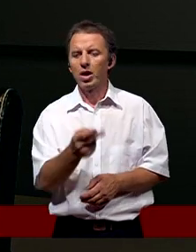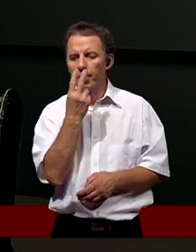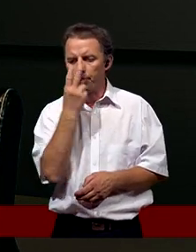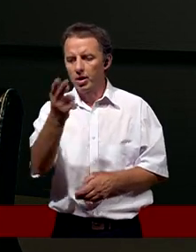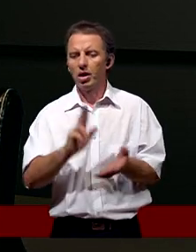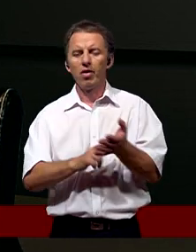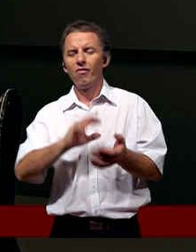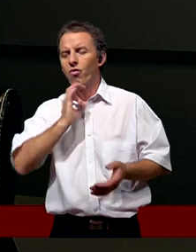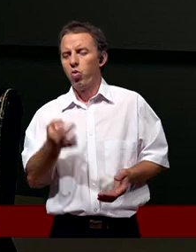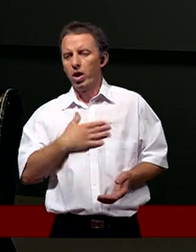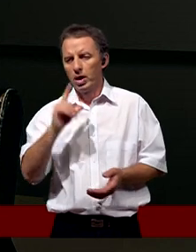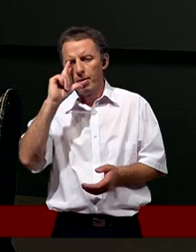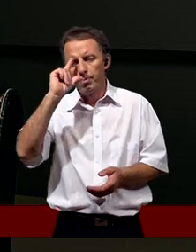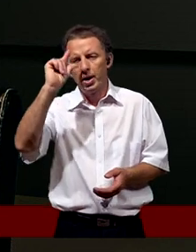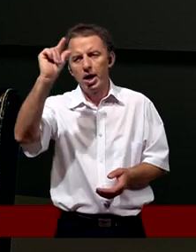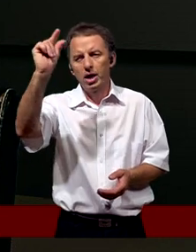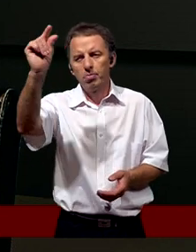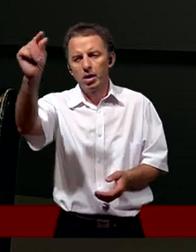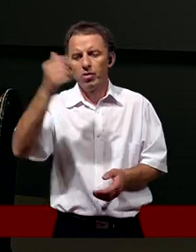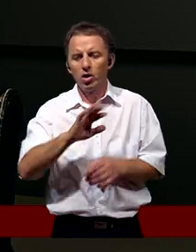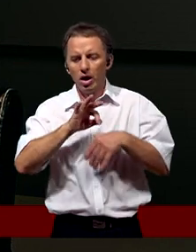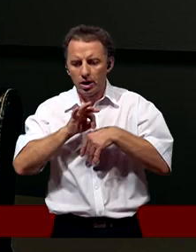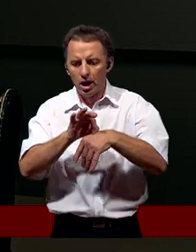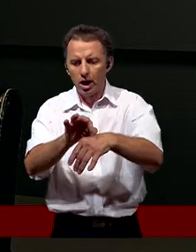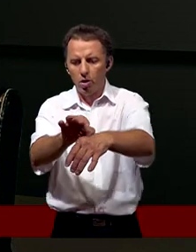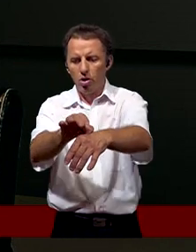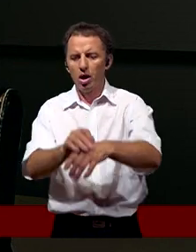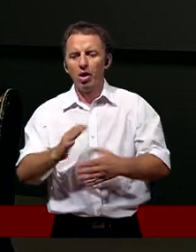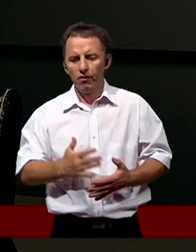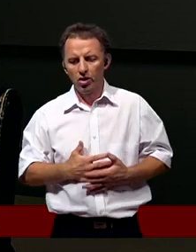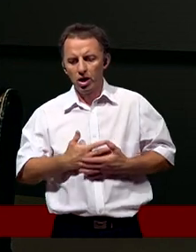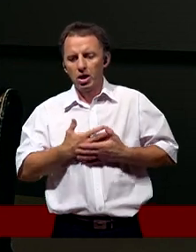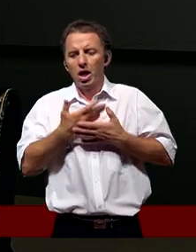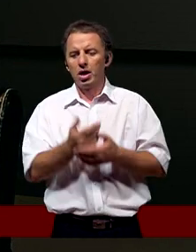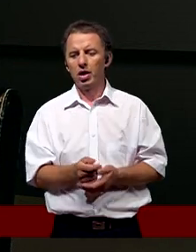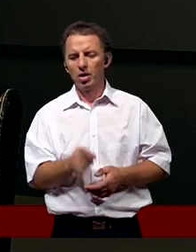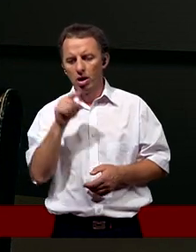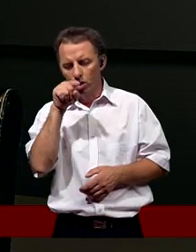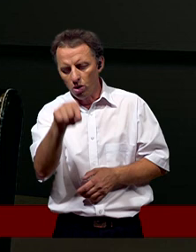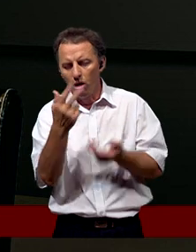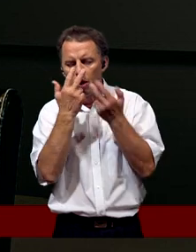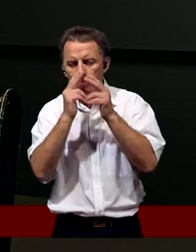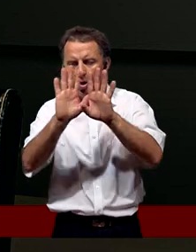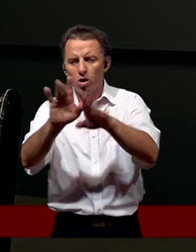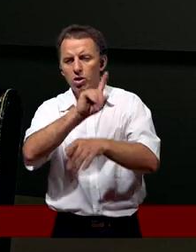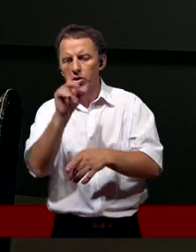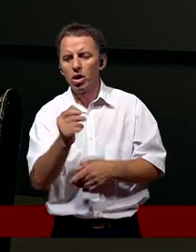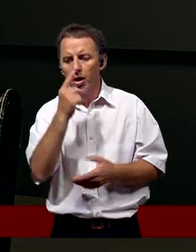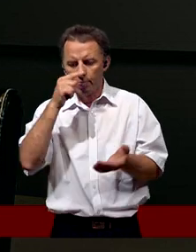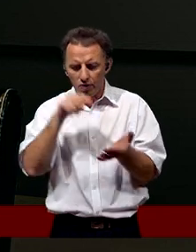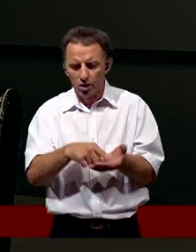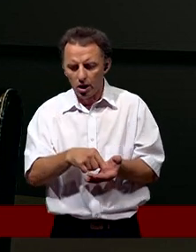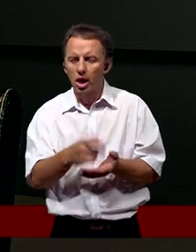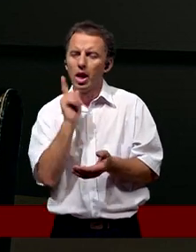tak? Bo patrzymy z własnej perspektywy, to jednak Pan Bóg właśnie tak nas kieruje, tak? I mi się wydaje, że ten tekst właśnie pokazuje też, że my